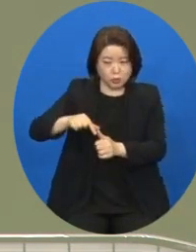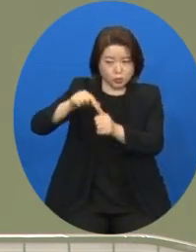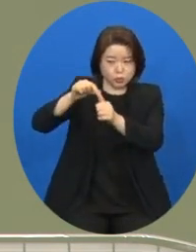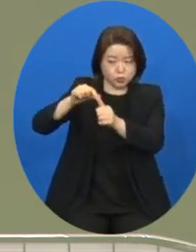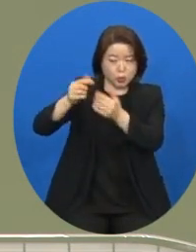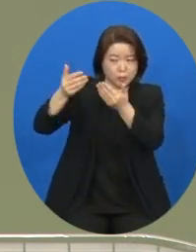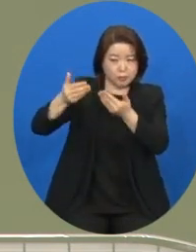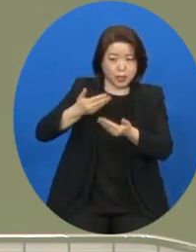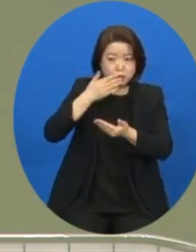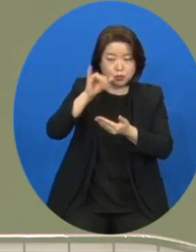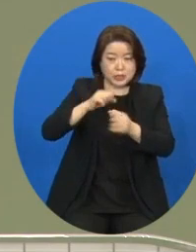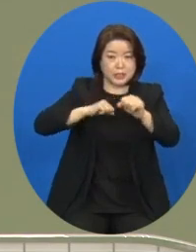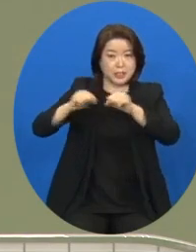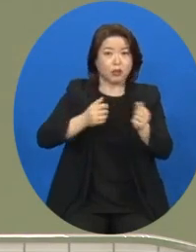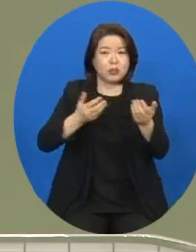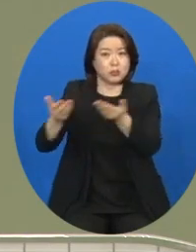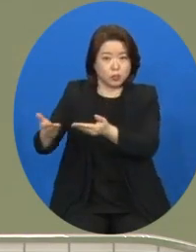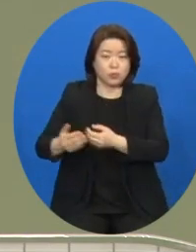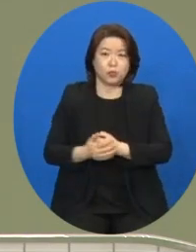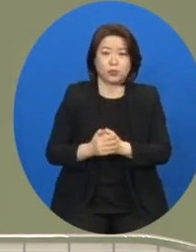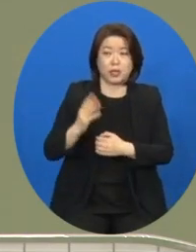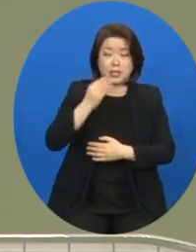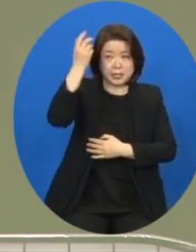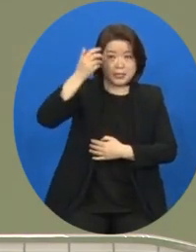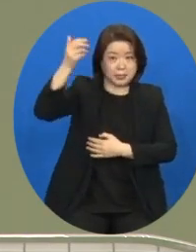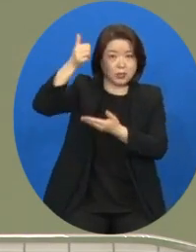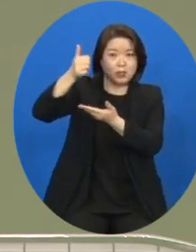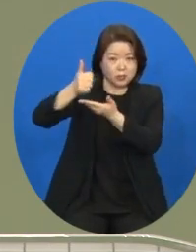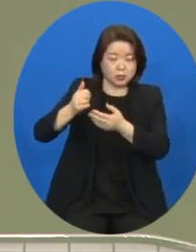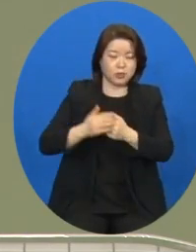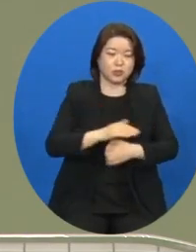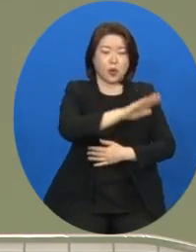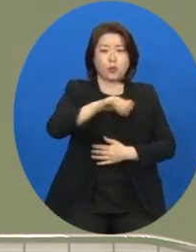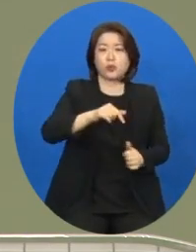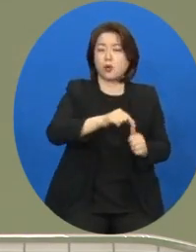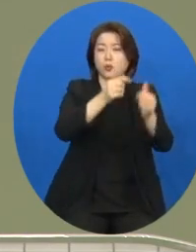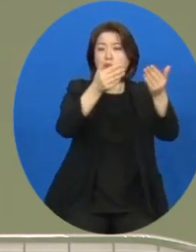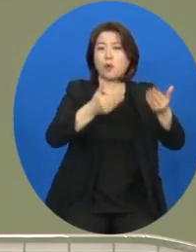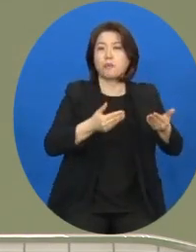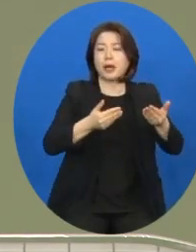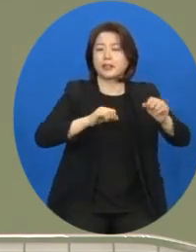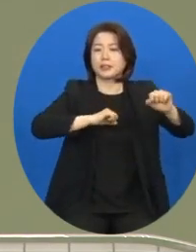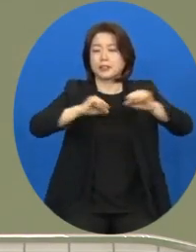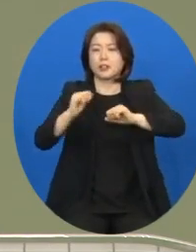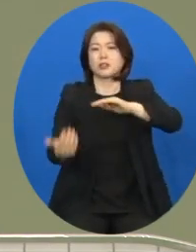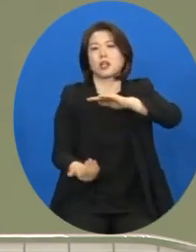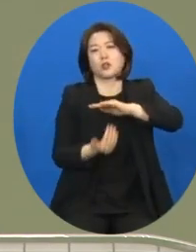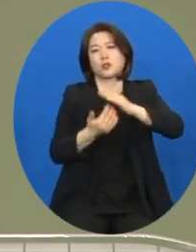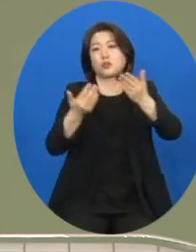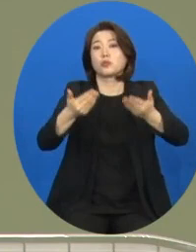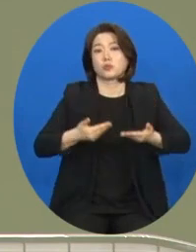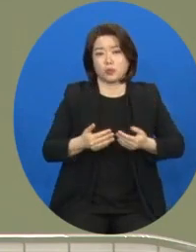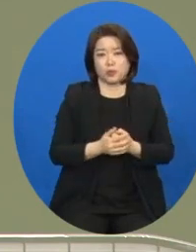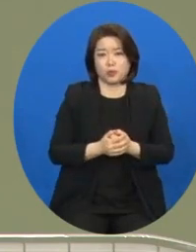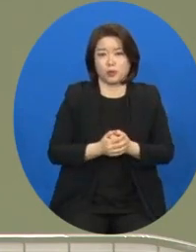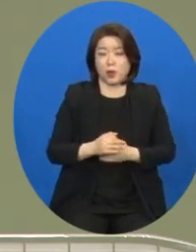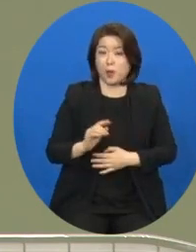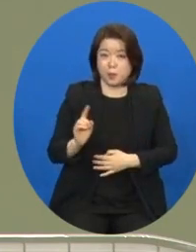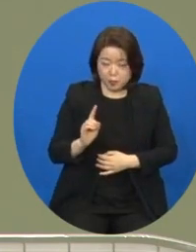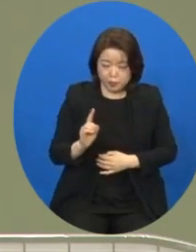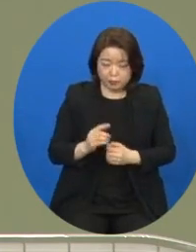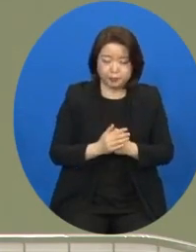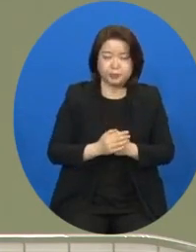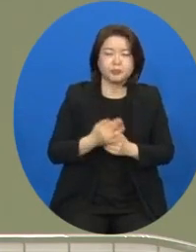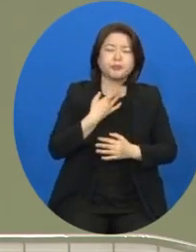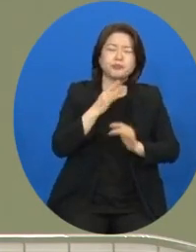역사라는 겁니다. 성령님은 우리가 구원받는 역사를 이루십니다. 마치